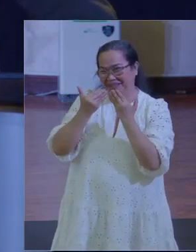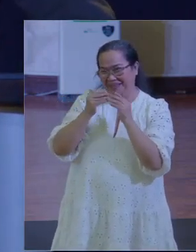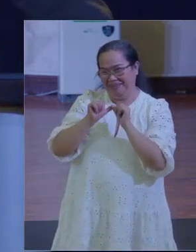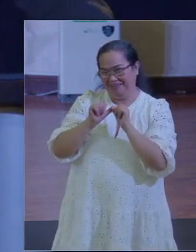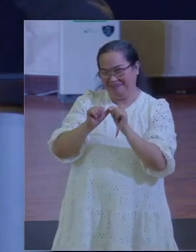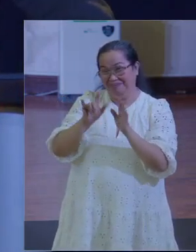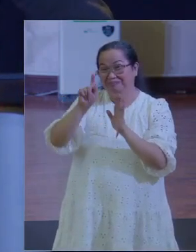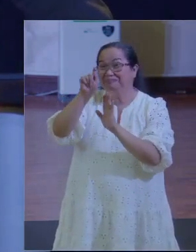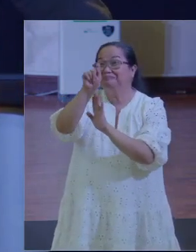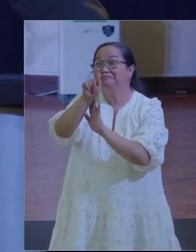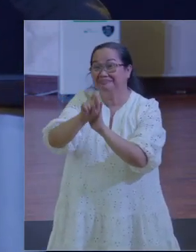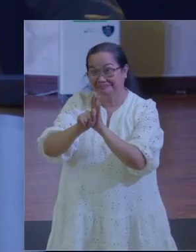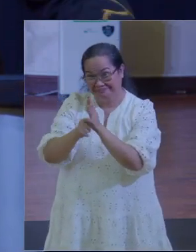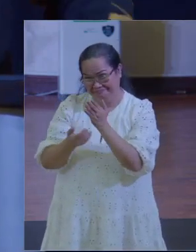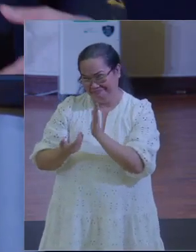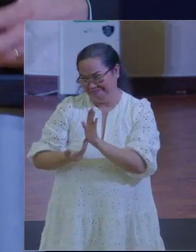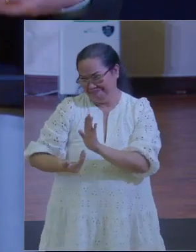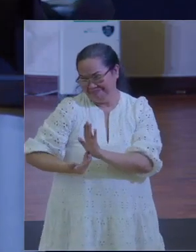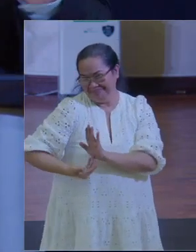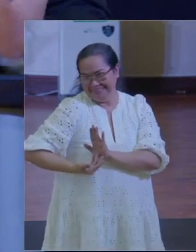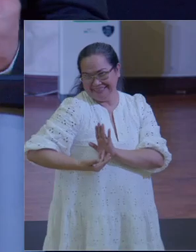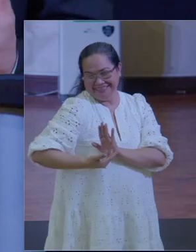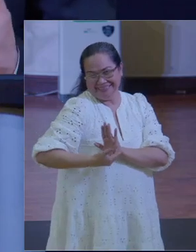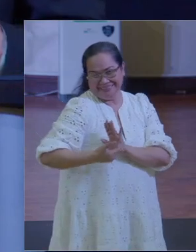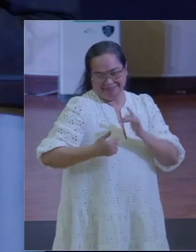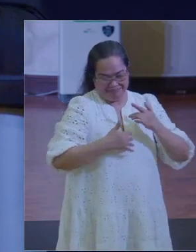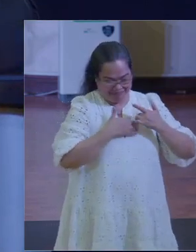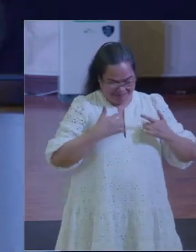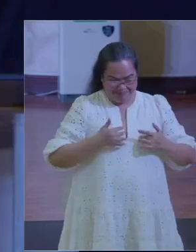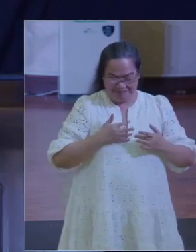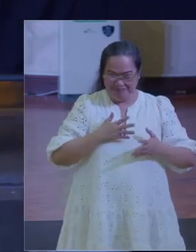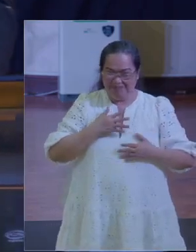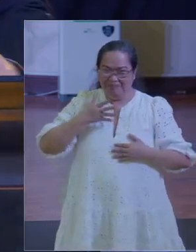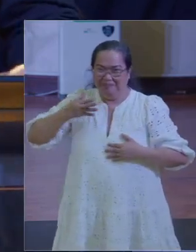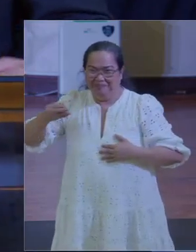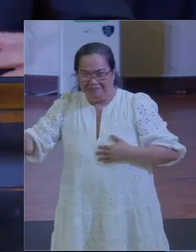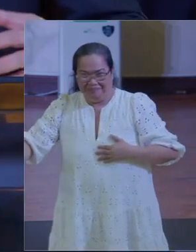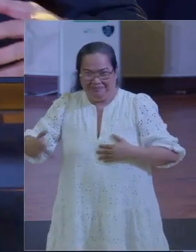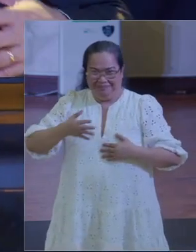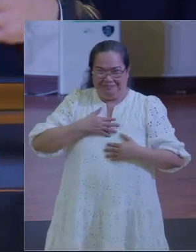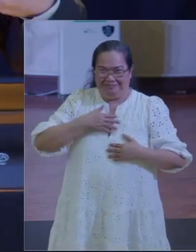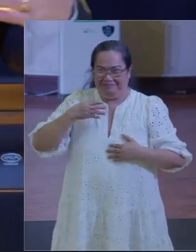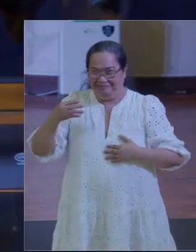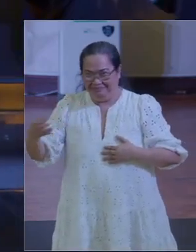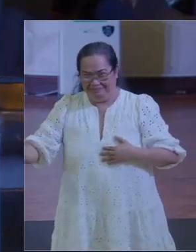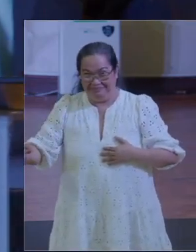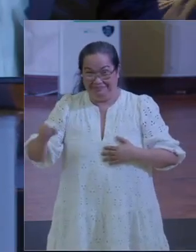ganun. Salamat. Kasi bukal sa loob nila. Pag ikaw ay